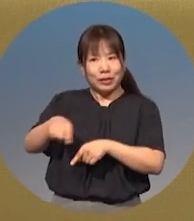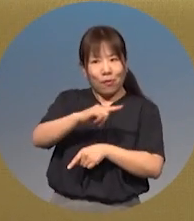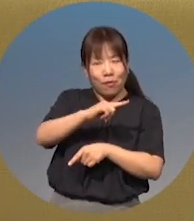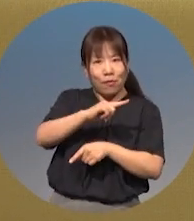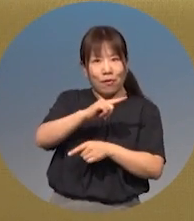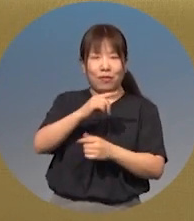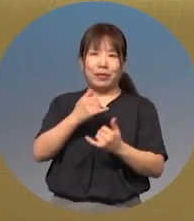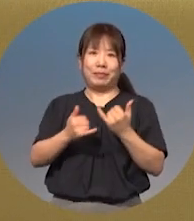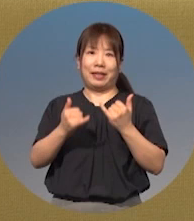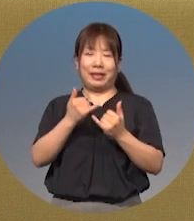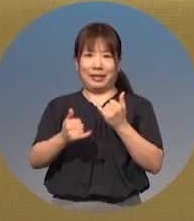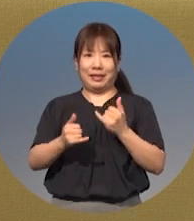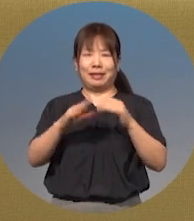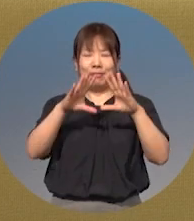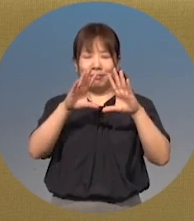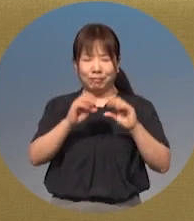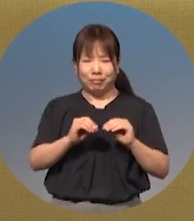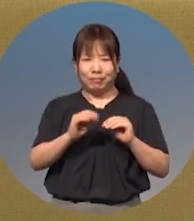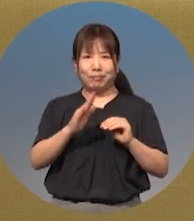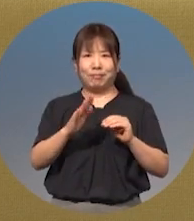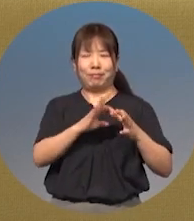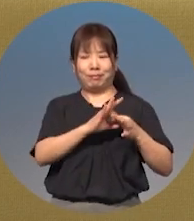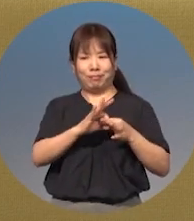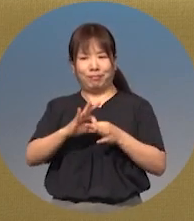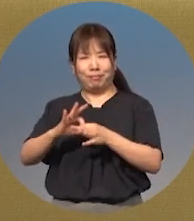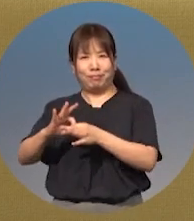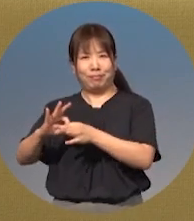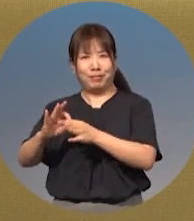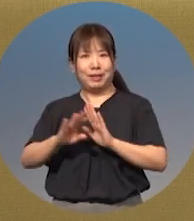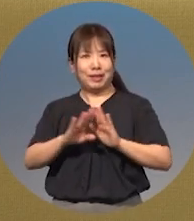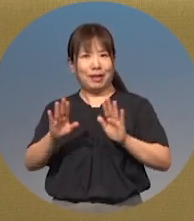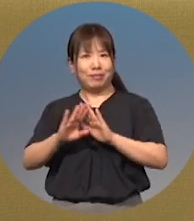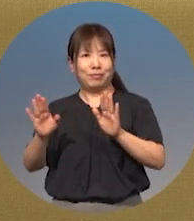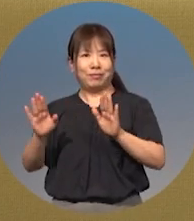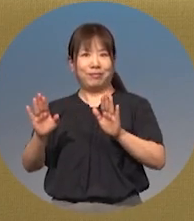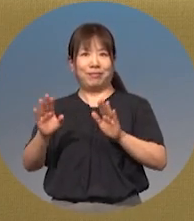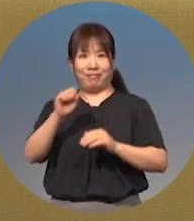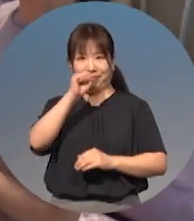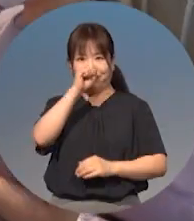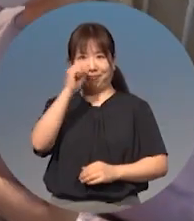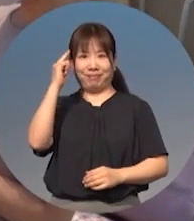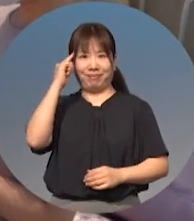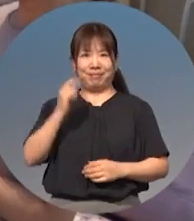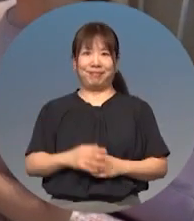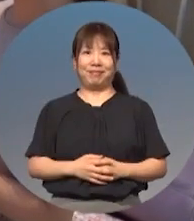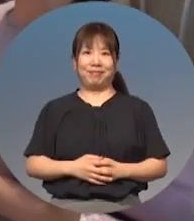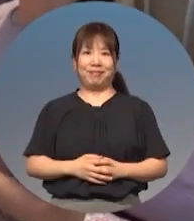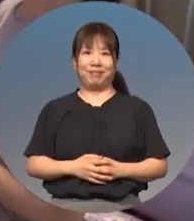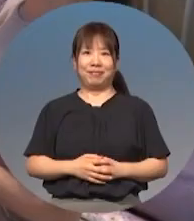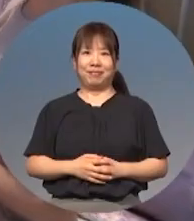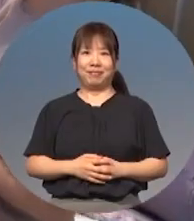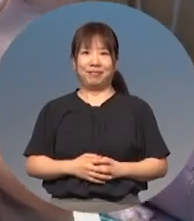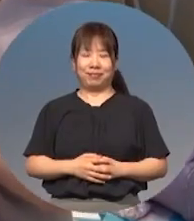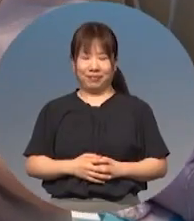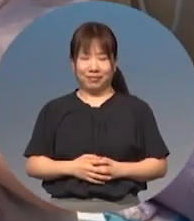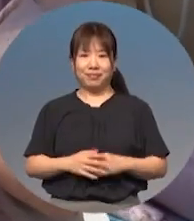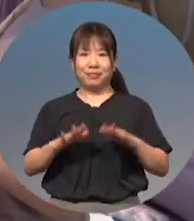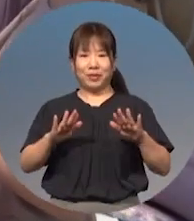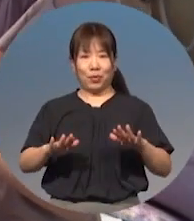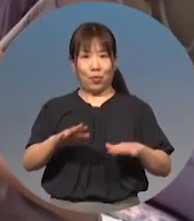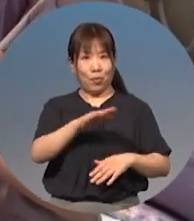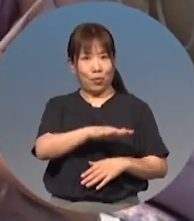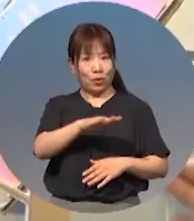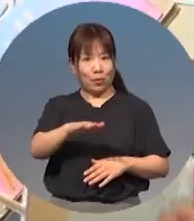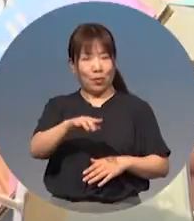ないですけどずーっとこの先も切れ目なく続いていくといいなと思ってますこの日は子供たちにとっ